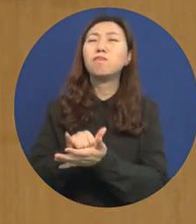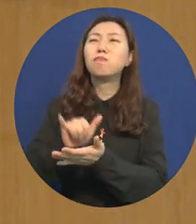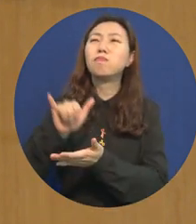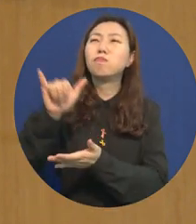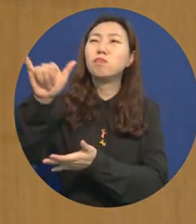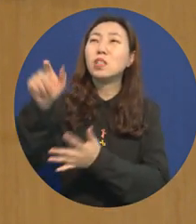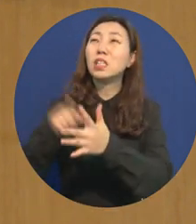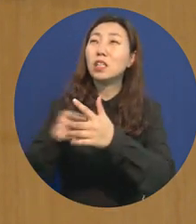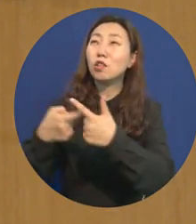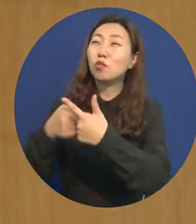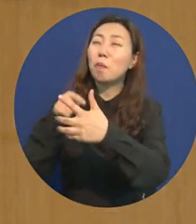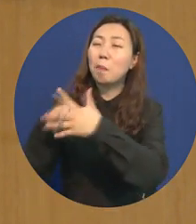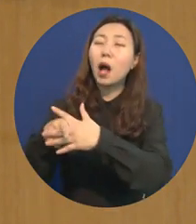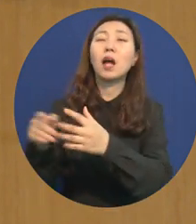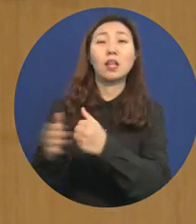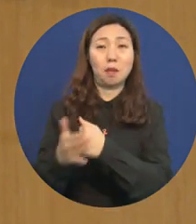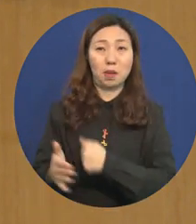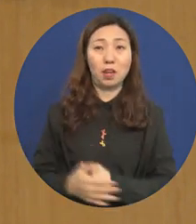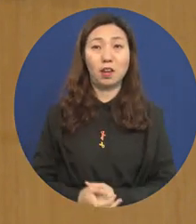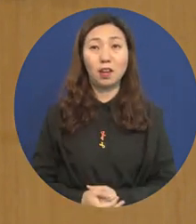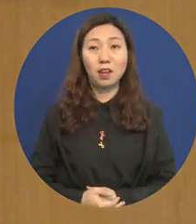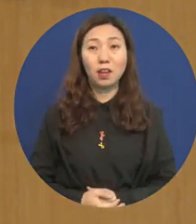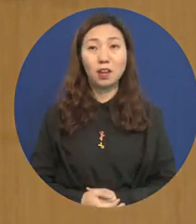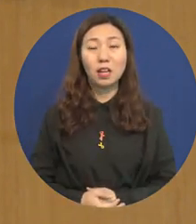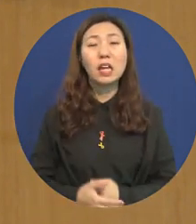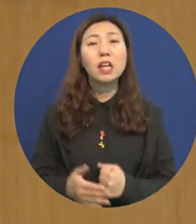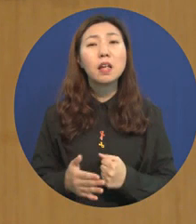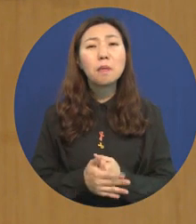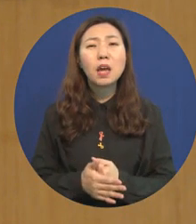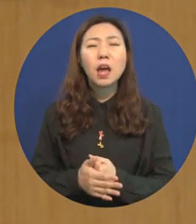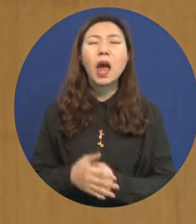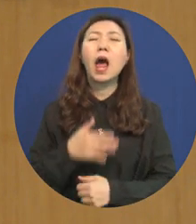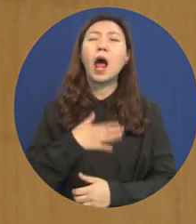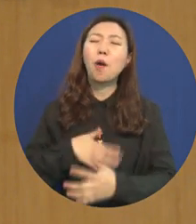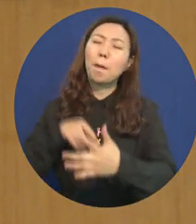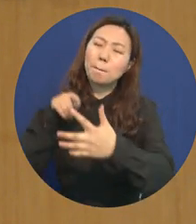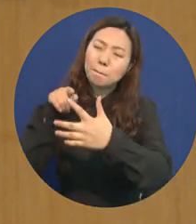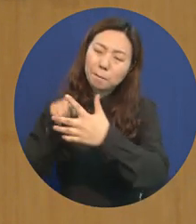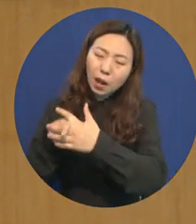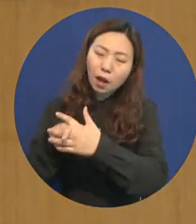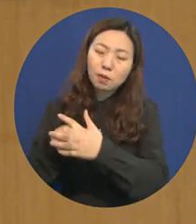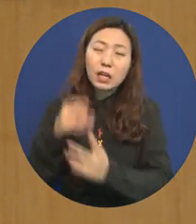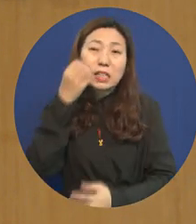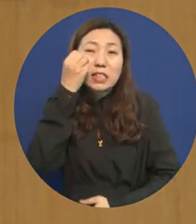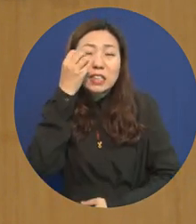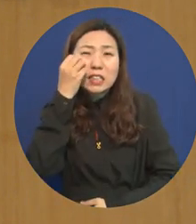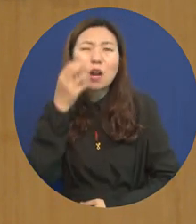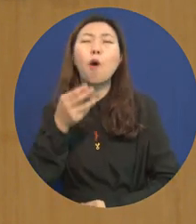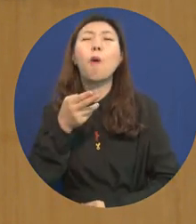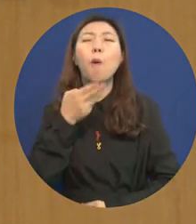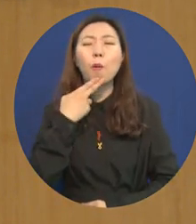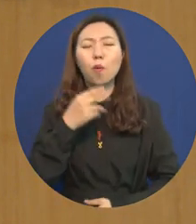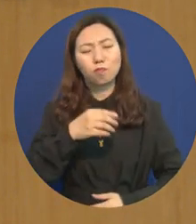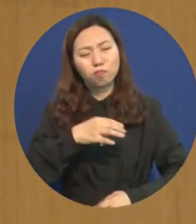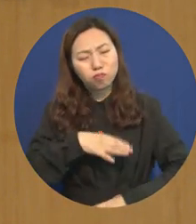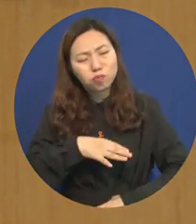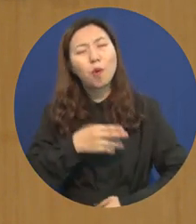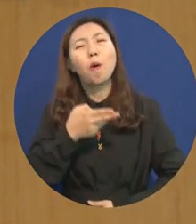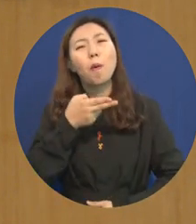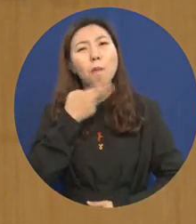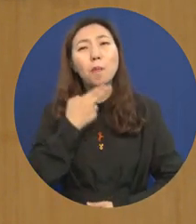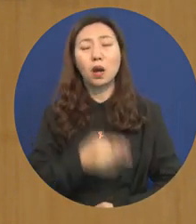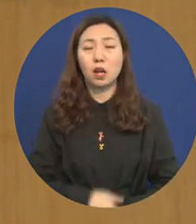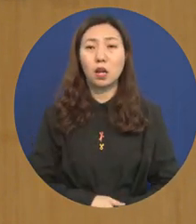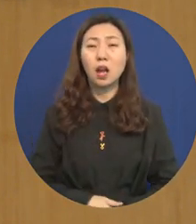때문에 그렇다. 그러니까 알면 신비감이 안 일어나고, 알면 두려움이 안 일어난다.